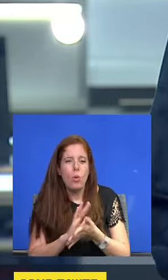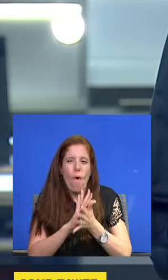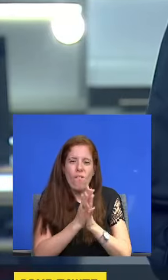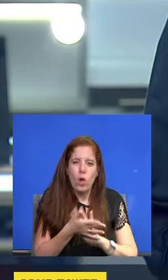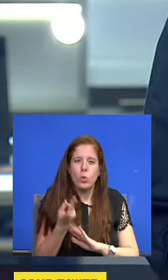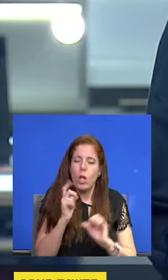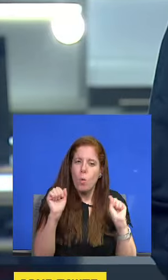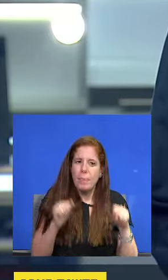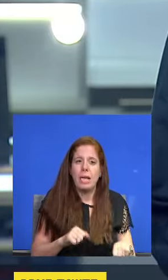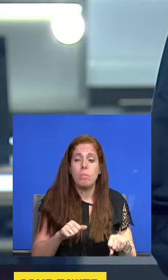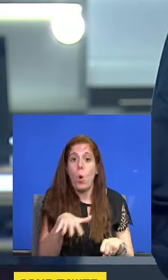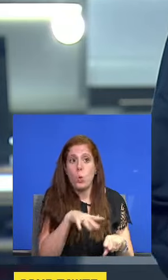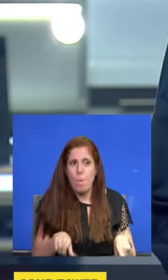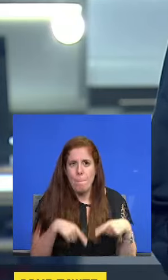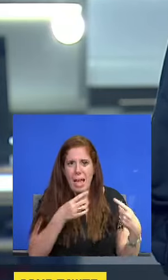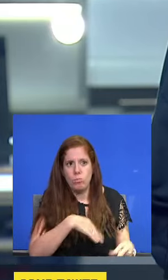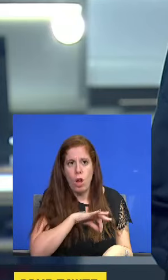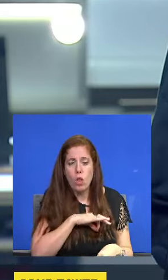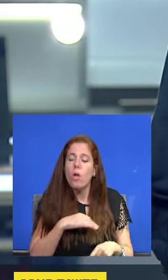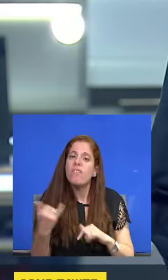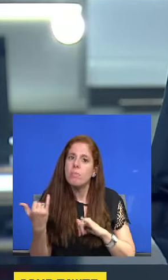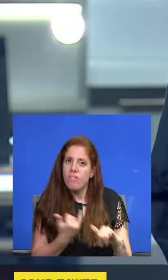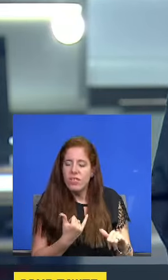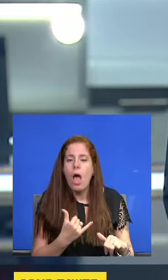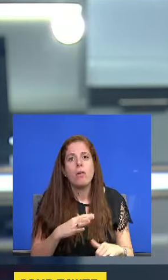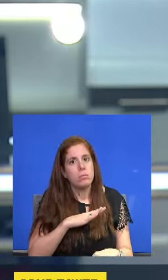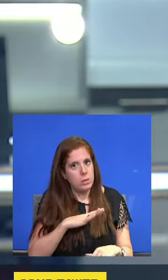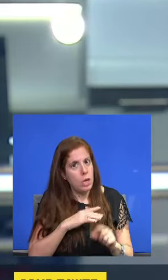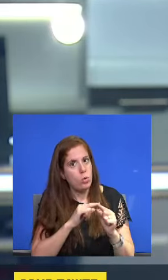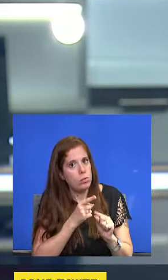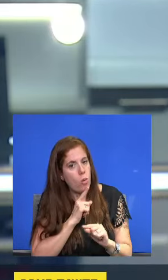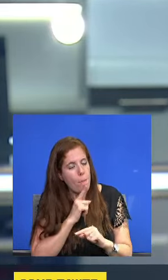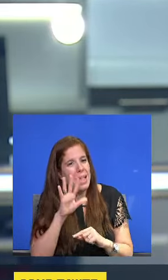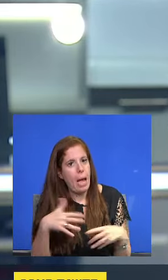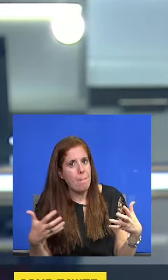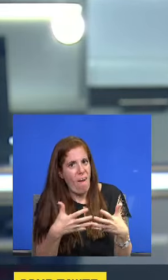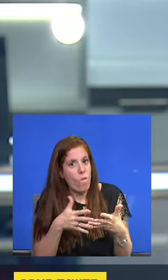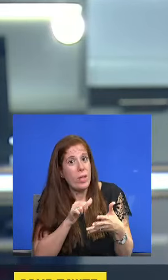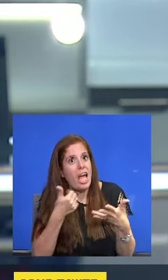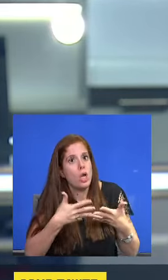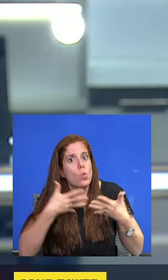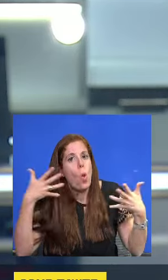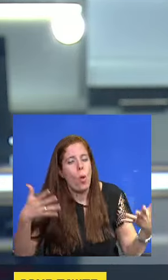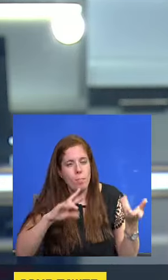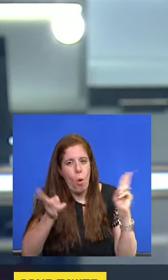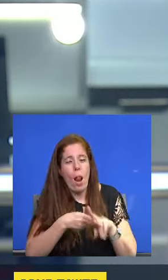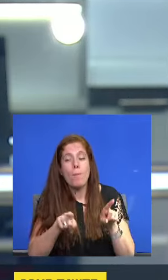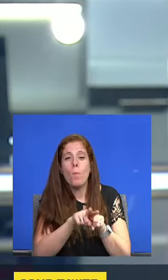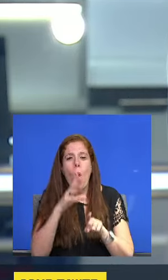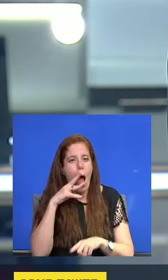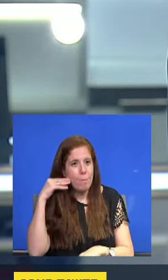בכל תחום בחיים שלנו, אבל היא מביאה איתה לא מעט סכנות. גם בחברות הגדולות בעולם כמו אמזון ומטה יש